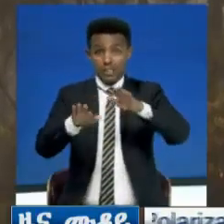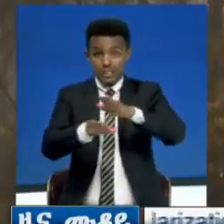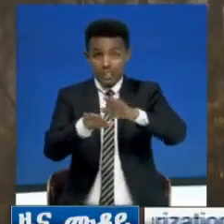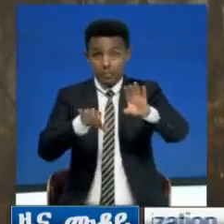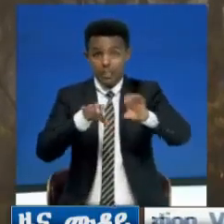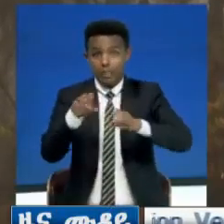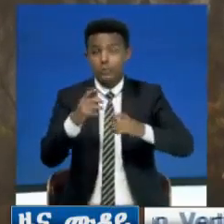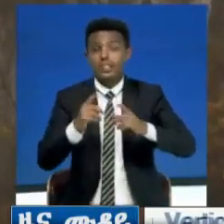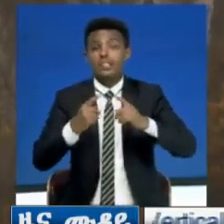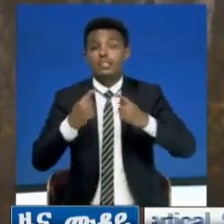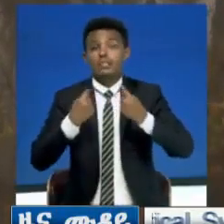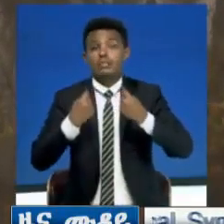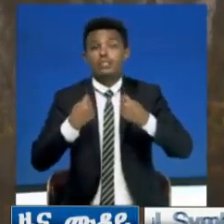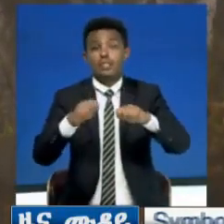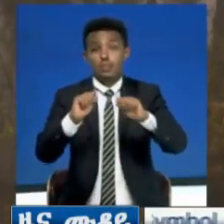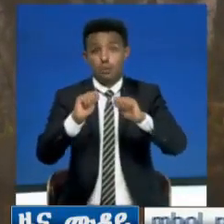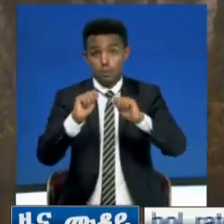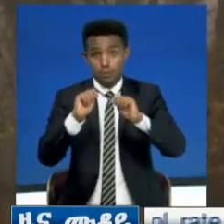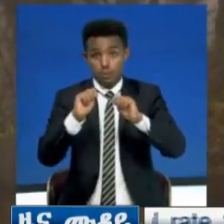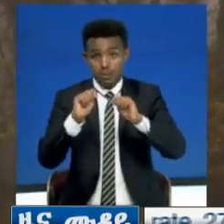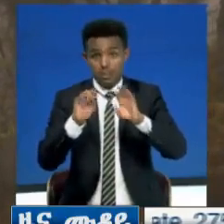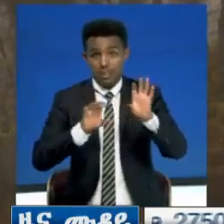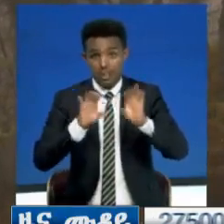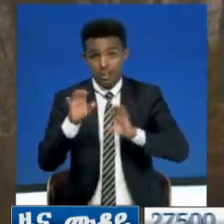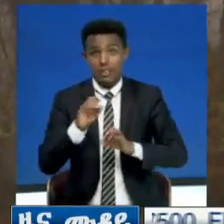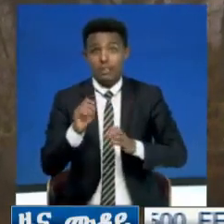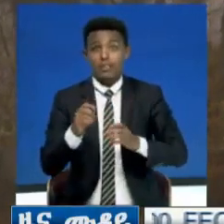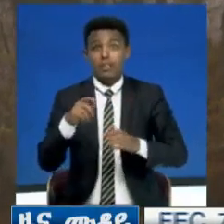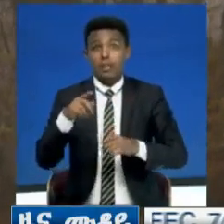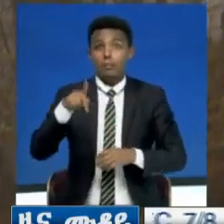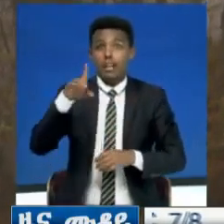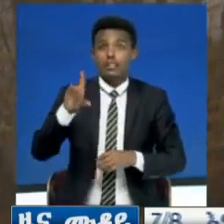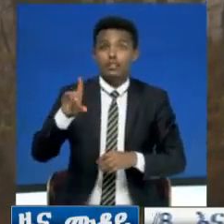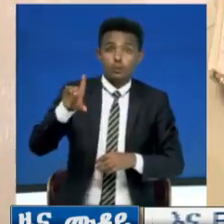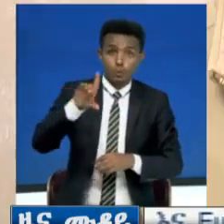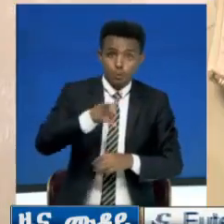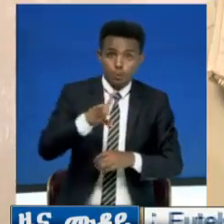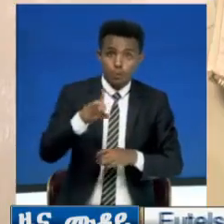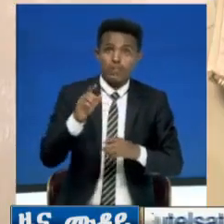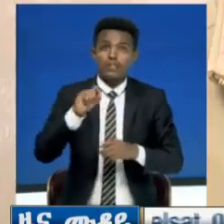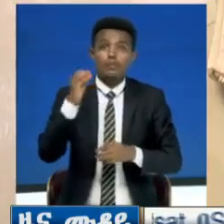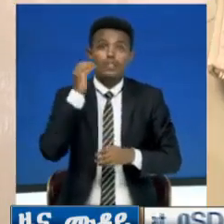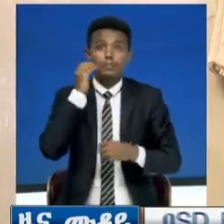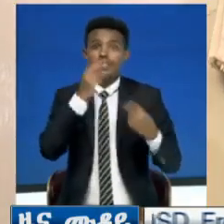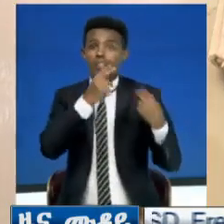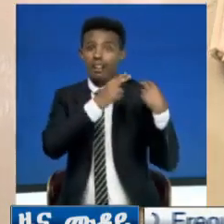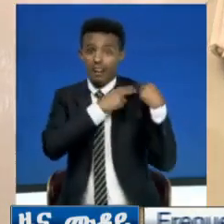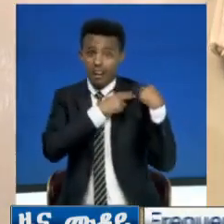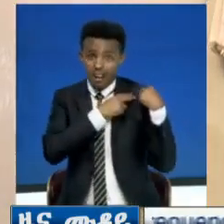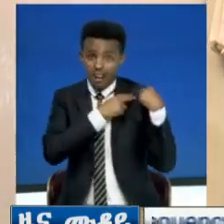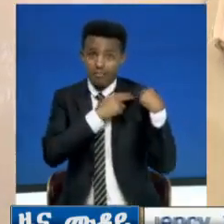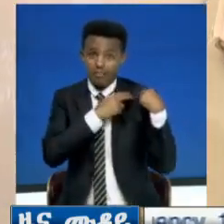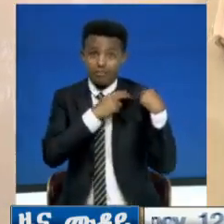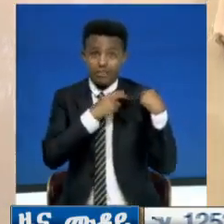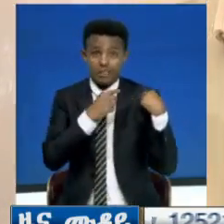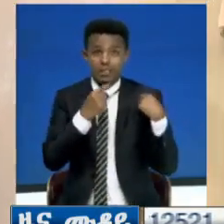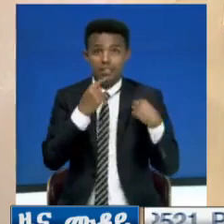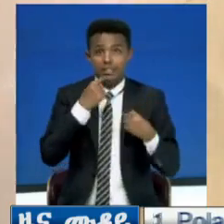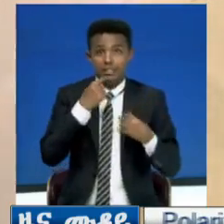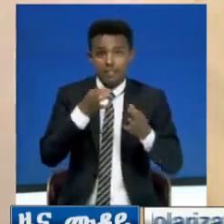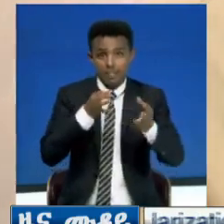ጥረቶችን በተመለከተ የፓርኩ ጽፈት ቤት ኃላፊ አቶ አባዋዛናው እዚህ ጎናችን አሉ። ሳቱ ያደረበት አካባቢ በጣም